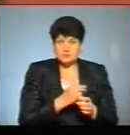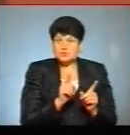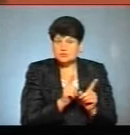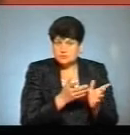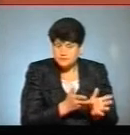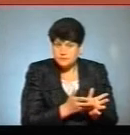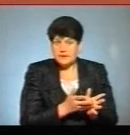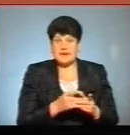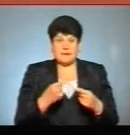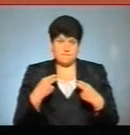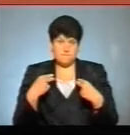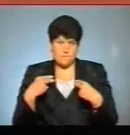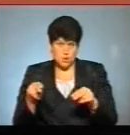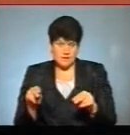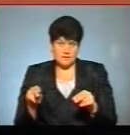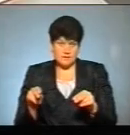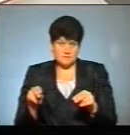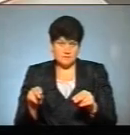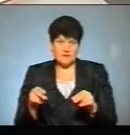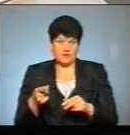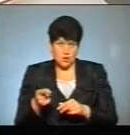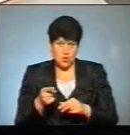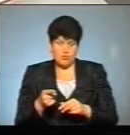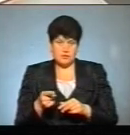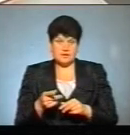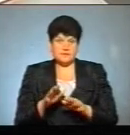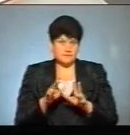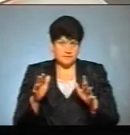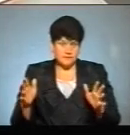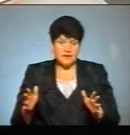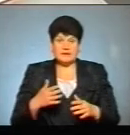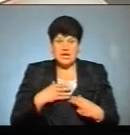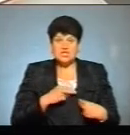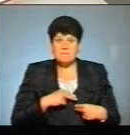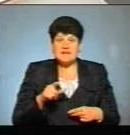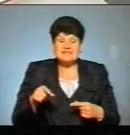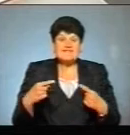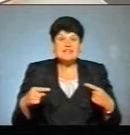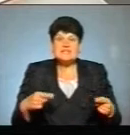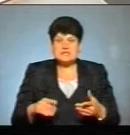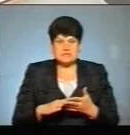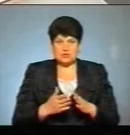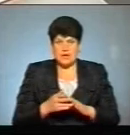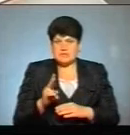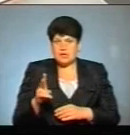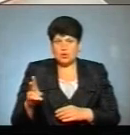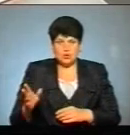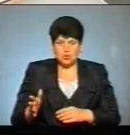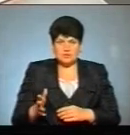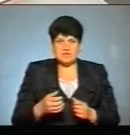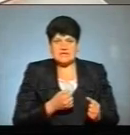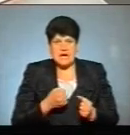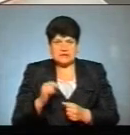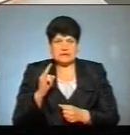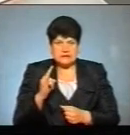цей продукт продає, ну, в Тернополі, не в Тернополі і так далі. Наші працівники в різних ситуаціях. Хтось тяне